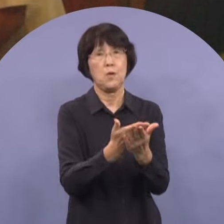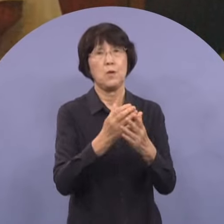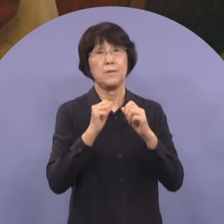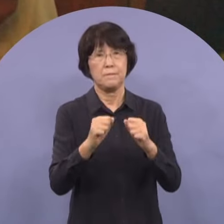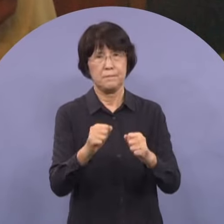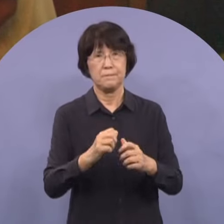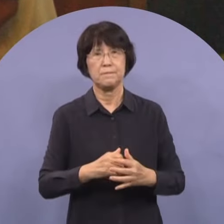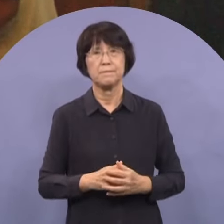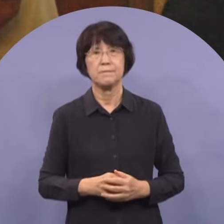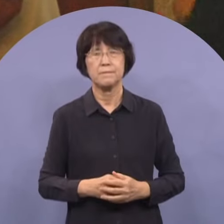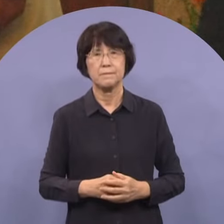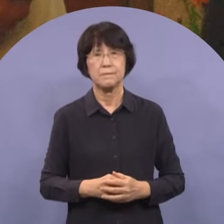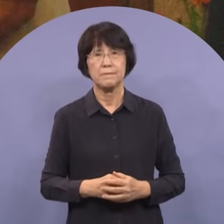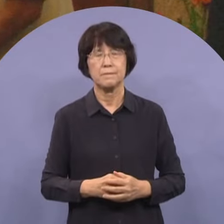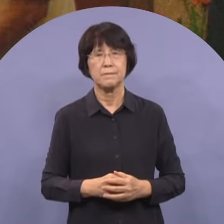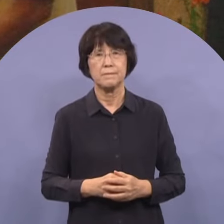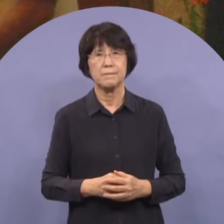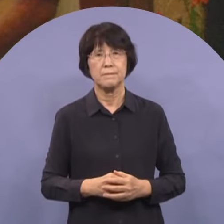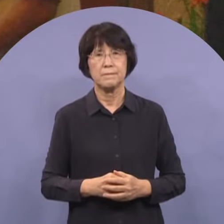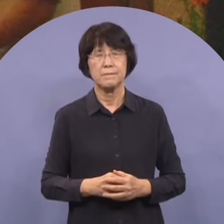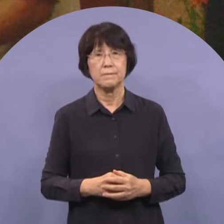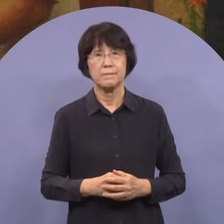ました。